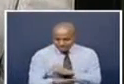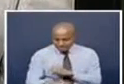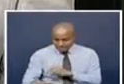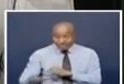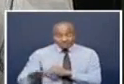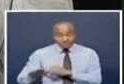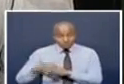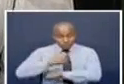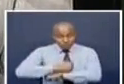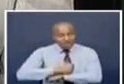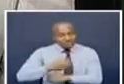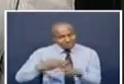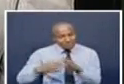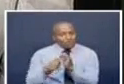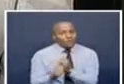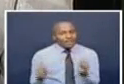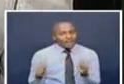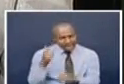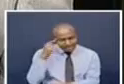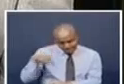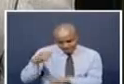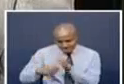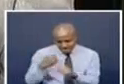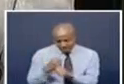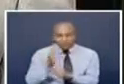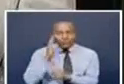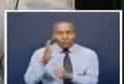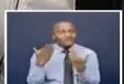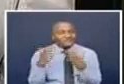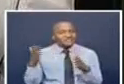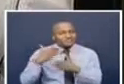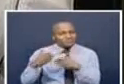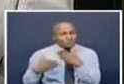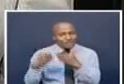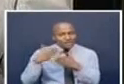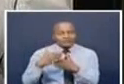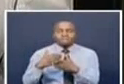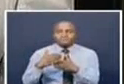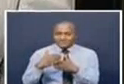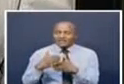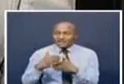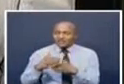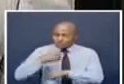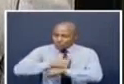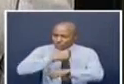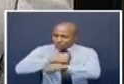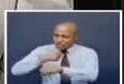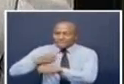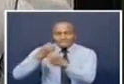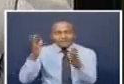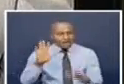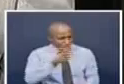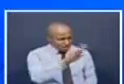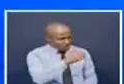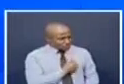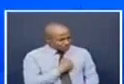classrooms. Nafikiri kufikia mwaka huu mwisho tutakuwa tumemaliza kujenga katika kwa kila shule. Kuna kabla sija kukatiza